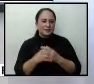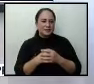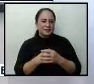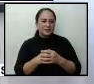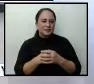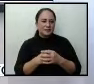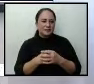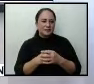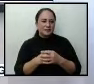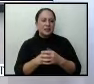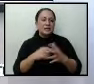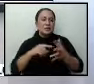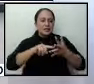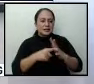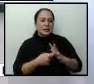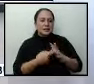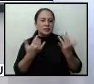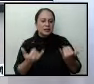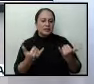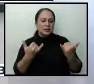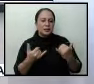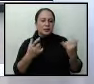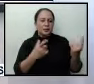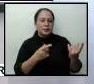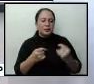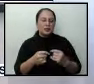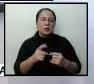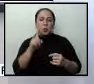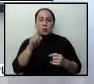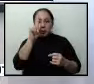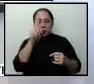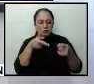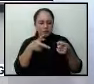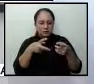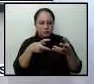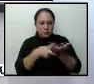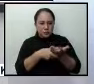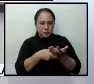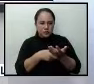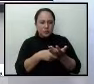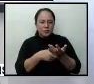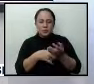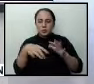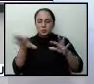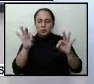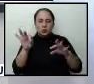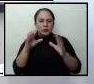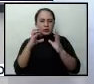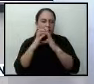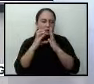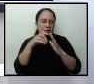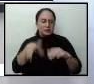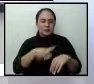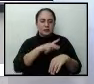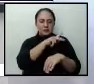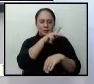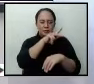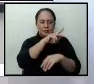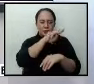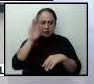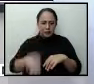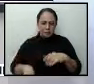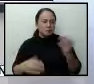Umarangkada na ang pagpapatupad ng single ticketing system sa Piliping o Piling, lungsod sa Metro Manila. Pabor naman sa bagong